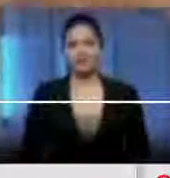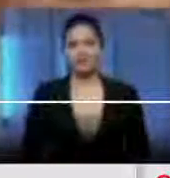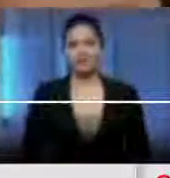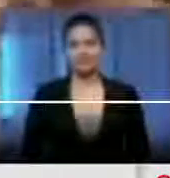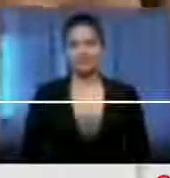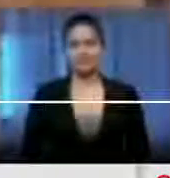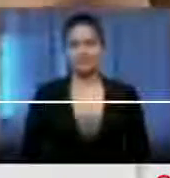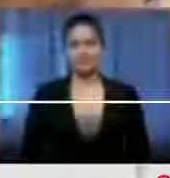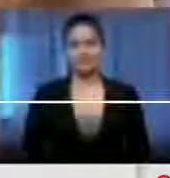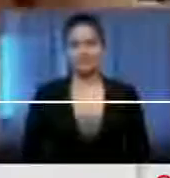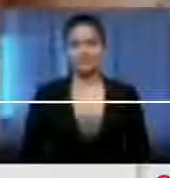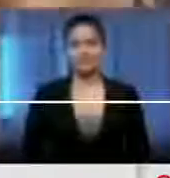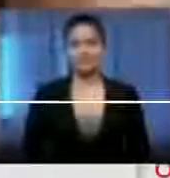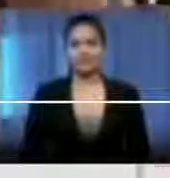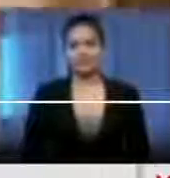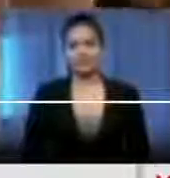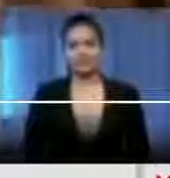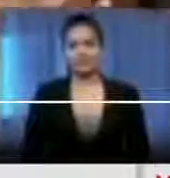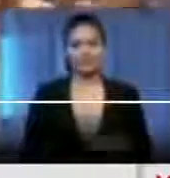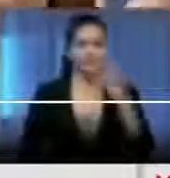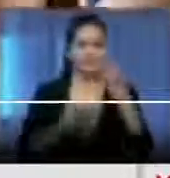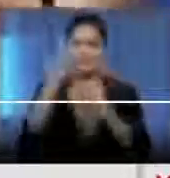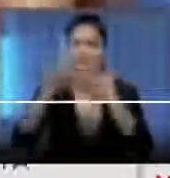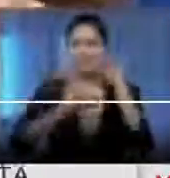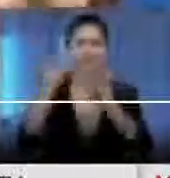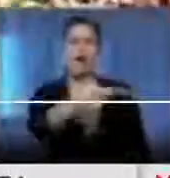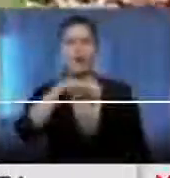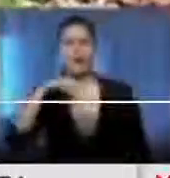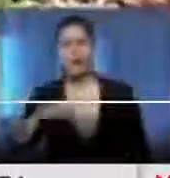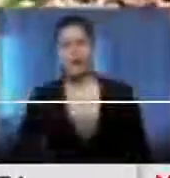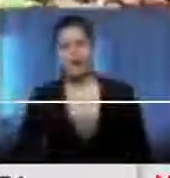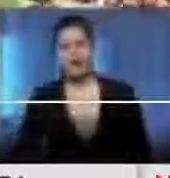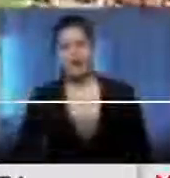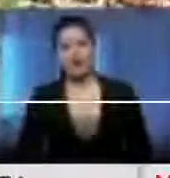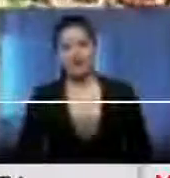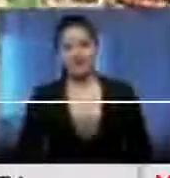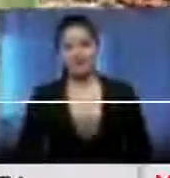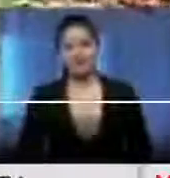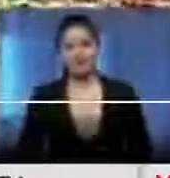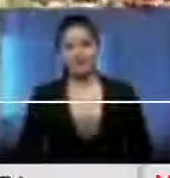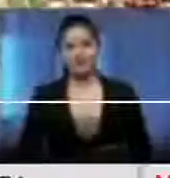Мадуро назвал их предателями и пообещал им суровое наказание.